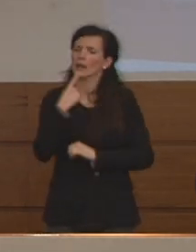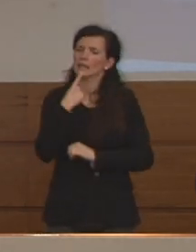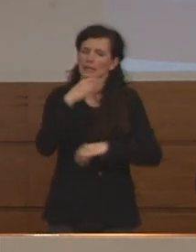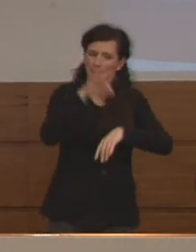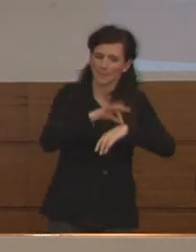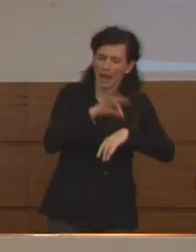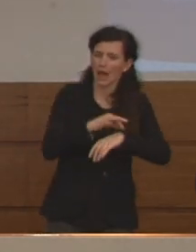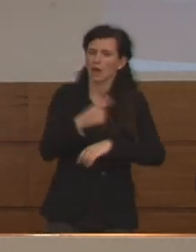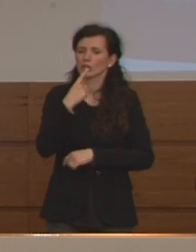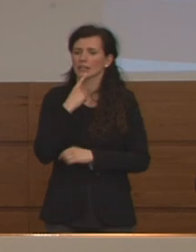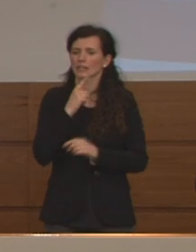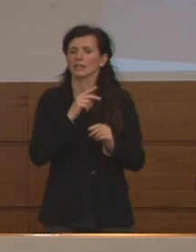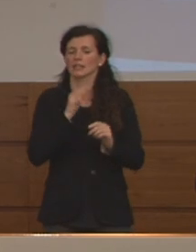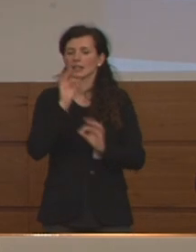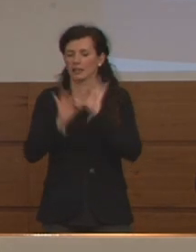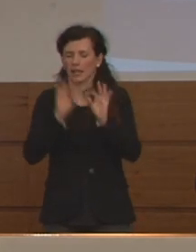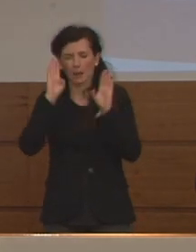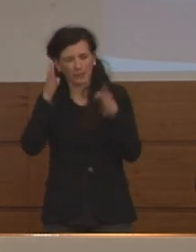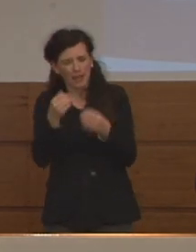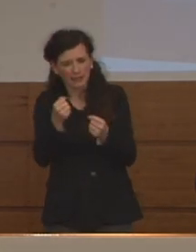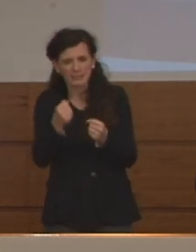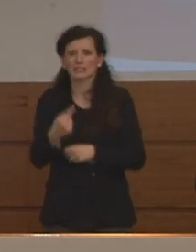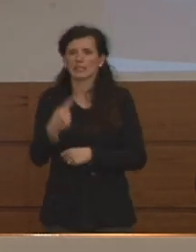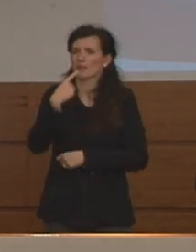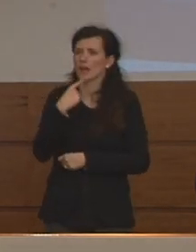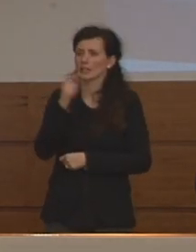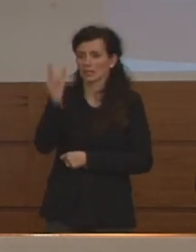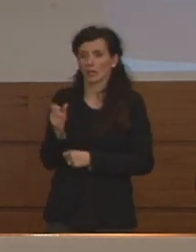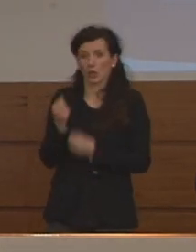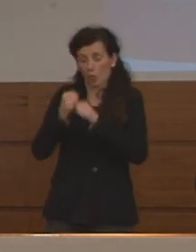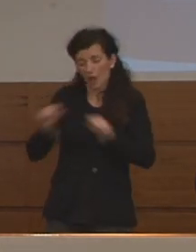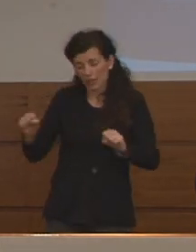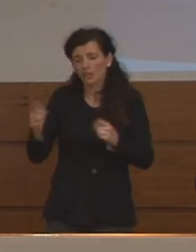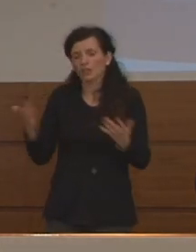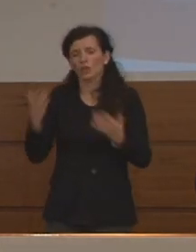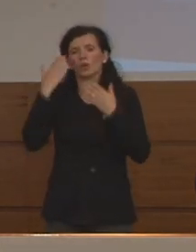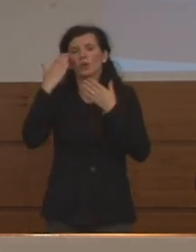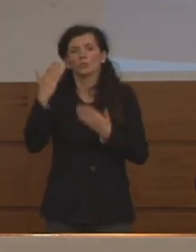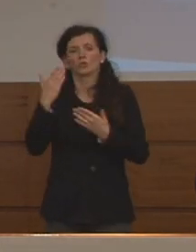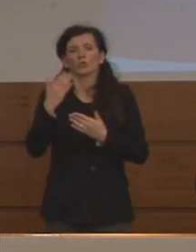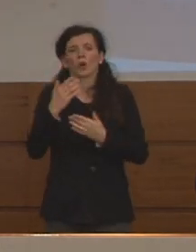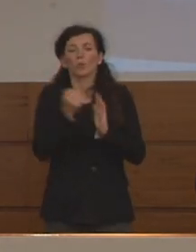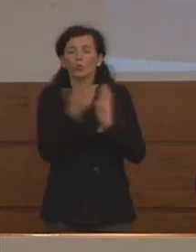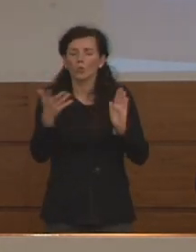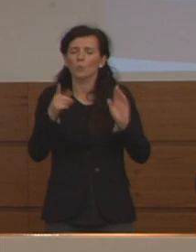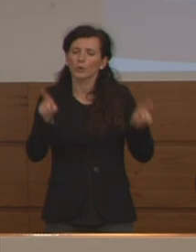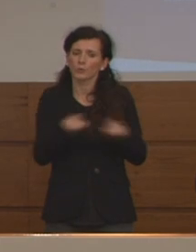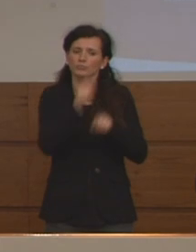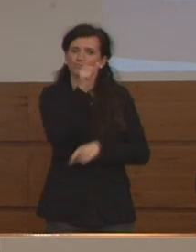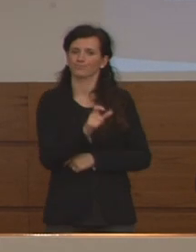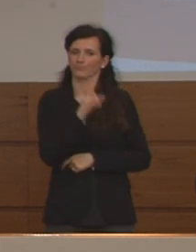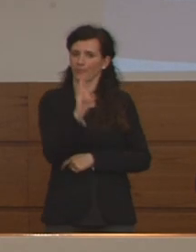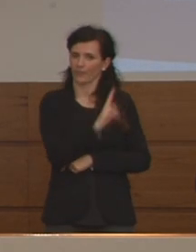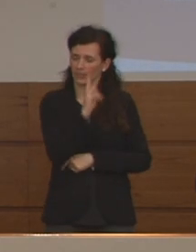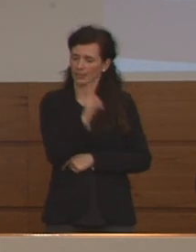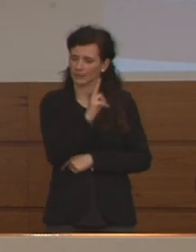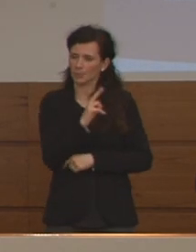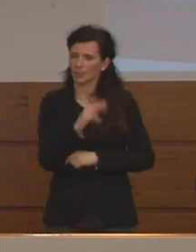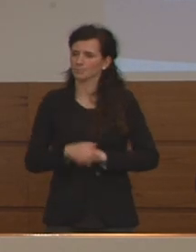persone che sono in terapia intensiva quelle guarite purtroppo anche delle vittime ecco perché invece